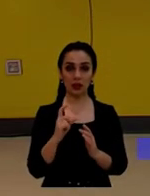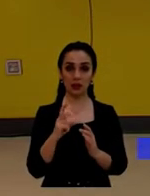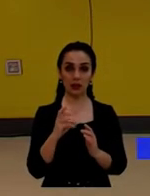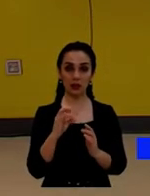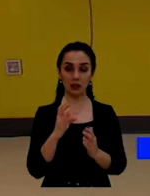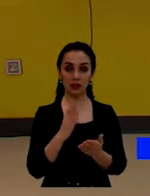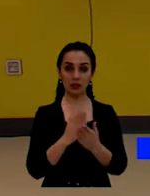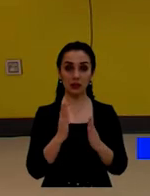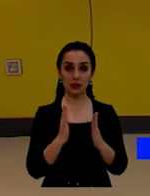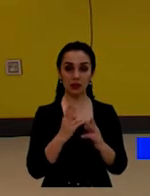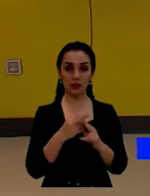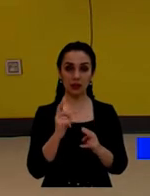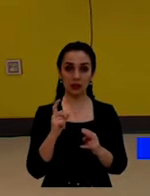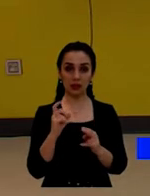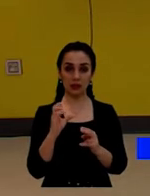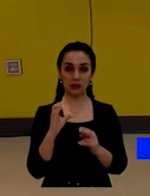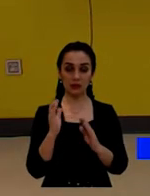периодической системе элементов